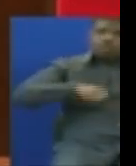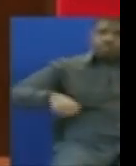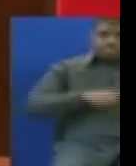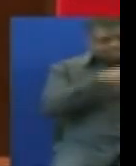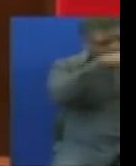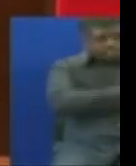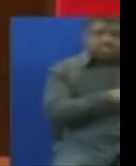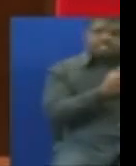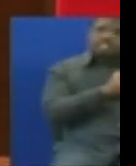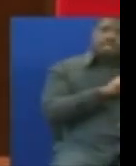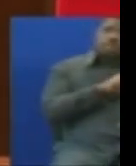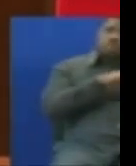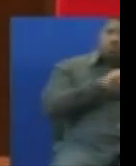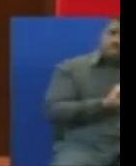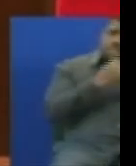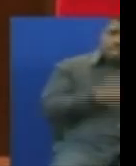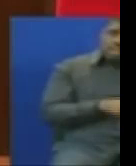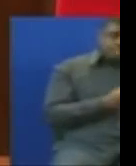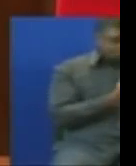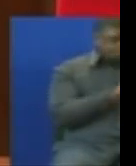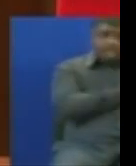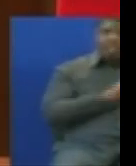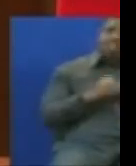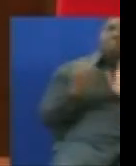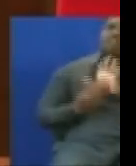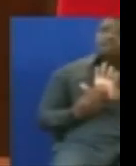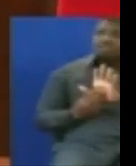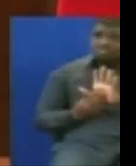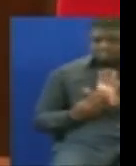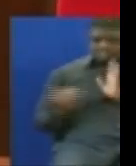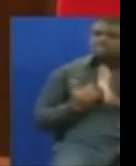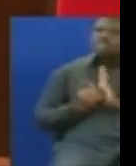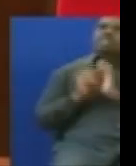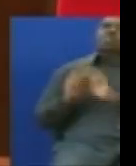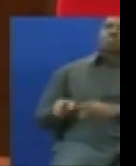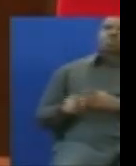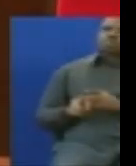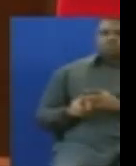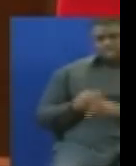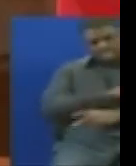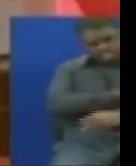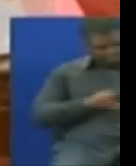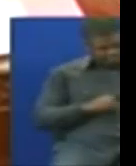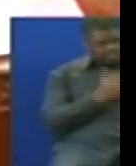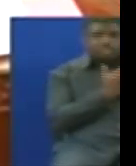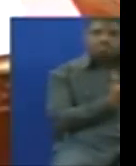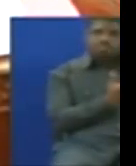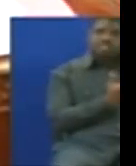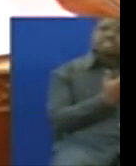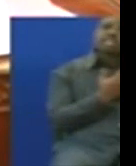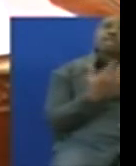ya TARURA ziko 101,800, na ambazo zipo kisheria ziko kama 1,052, na